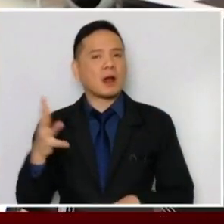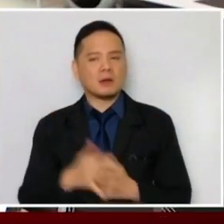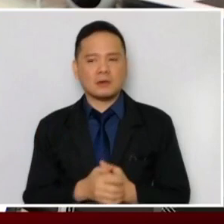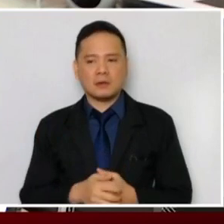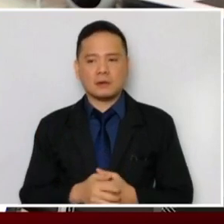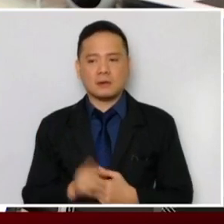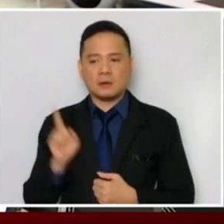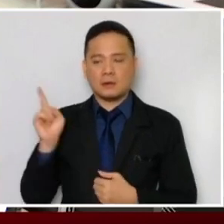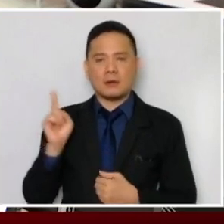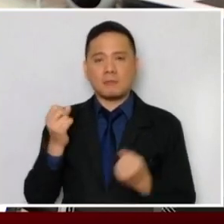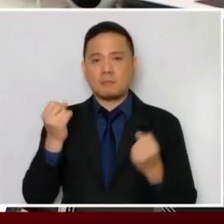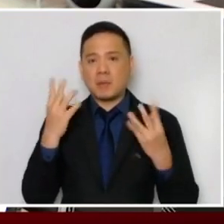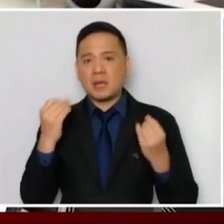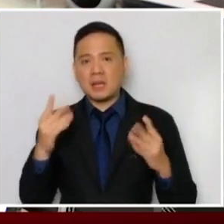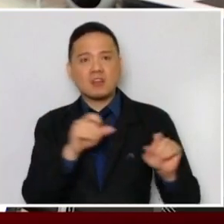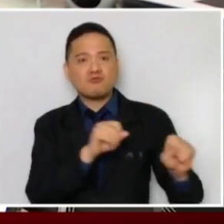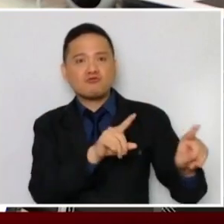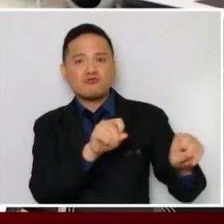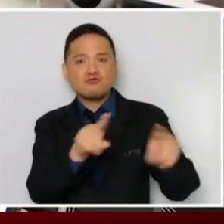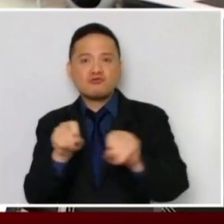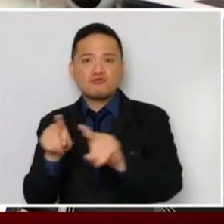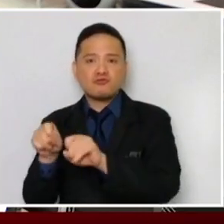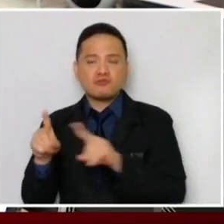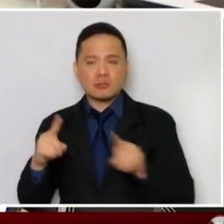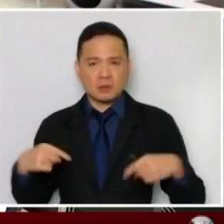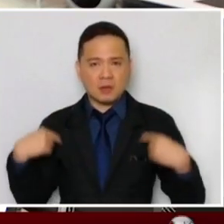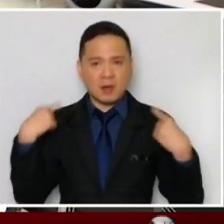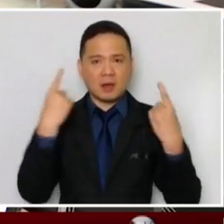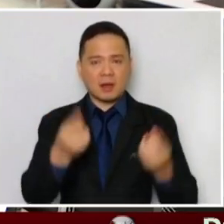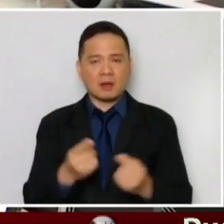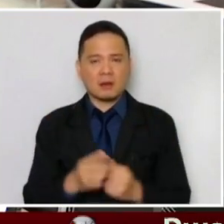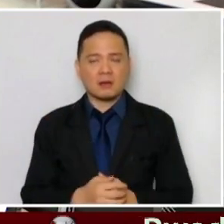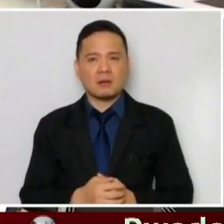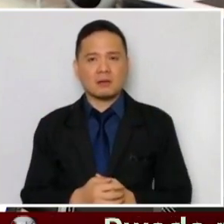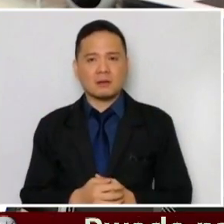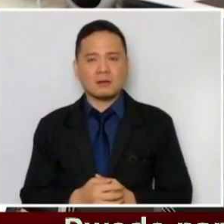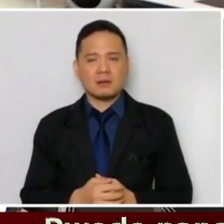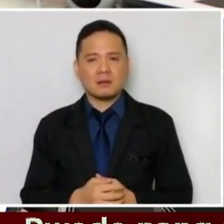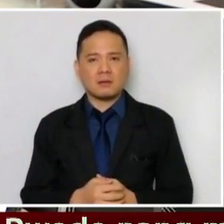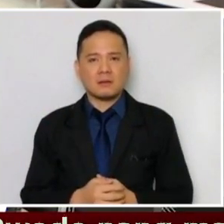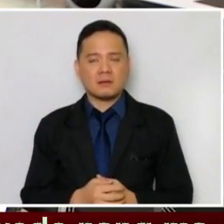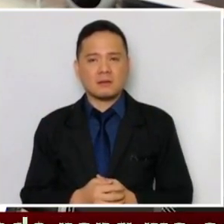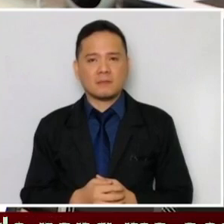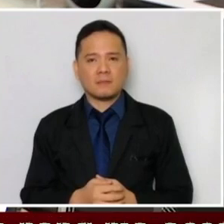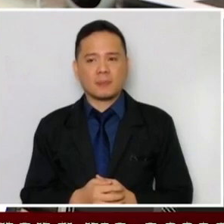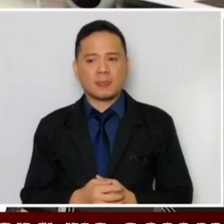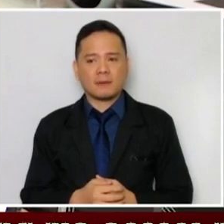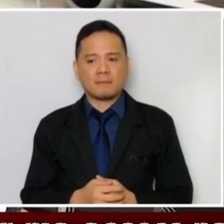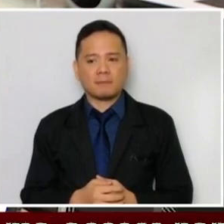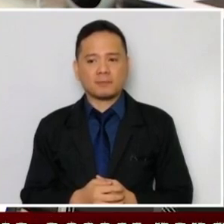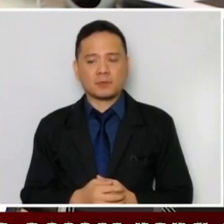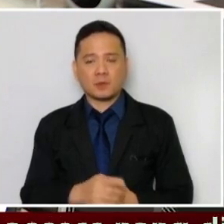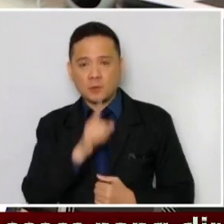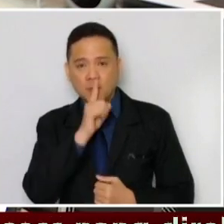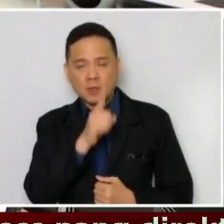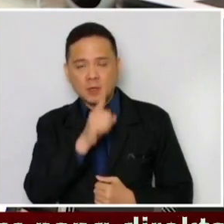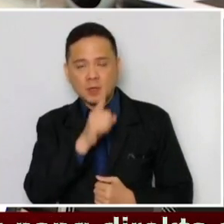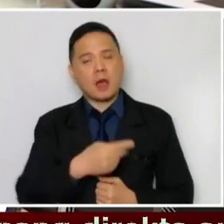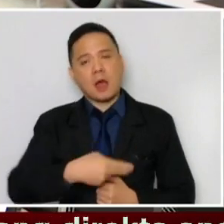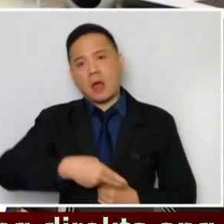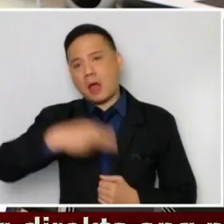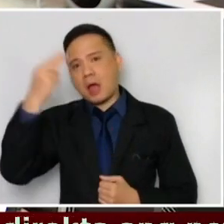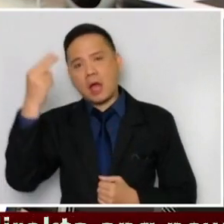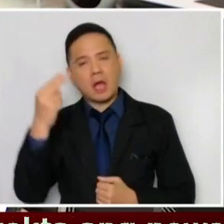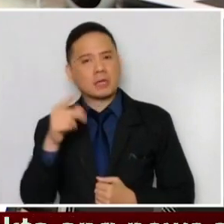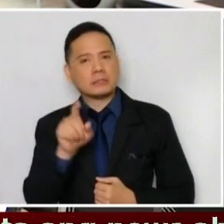nagawa. So, sinamantala niya yung high demand